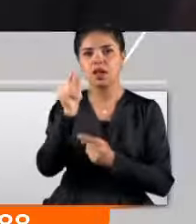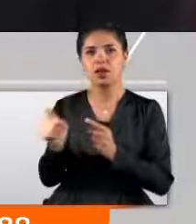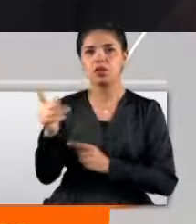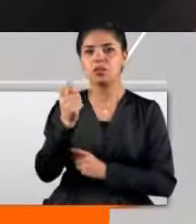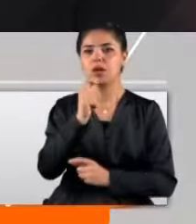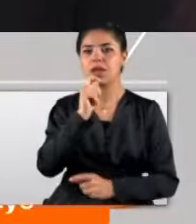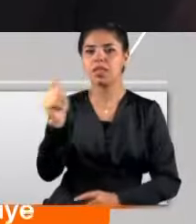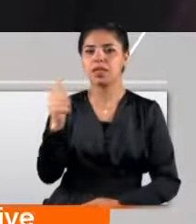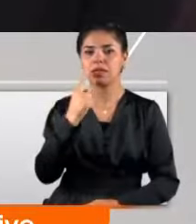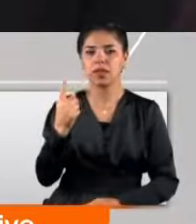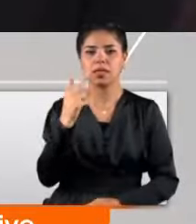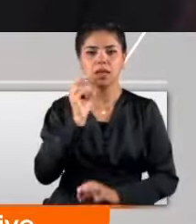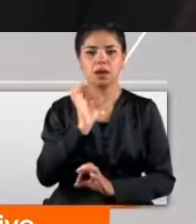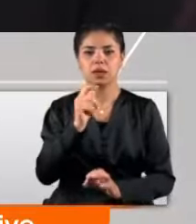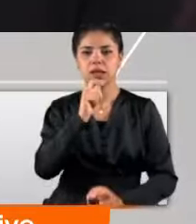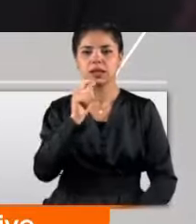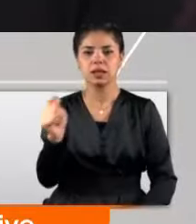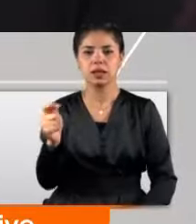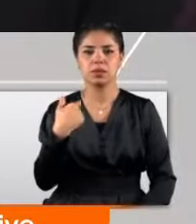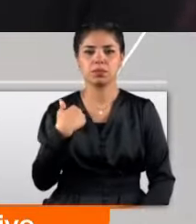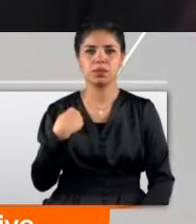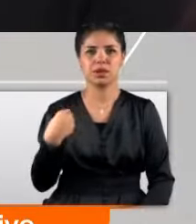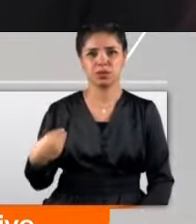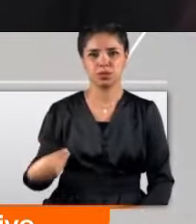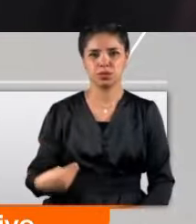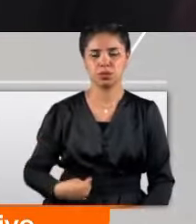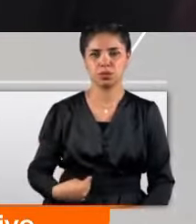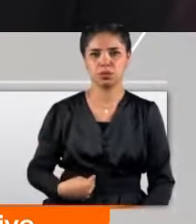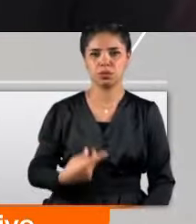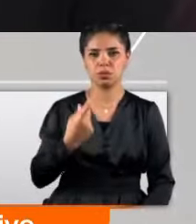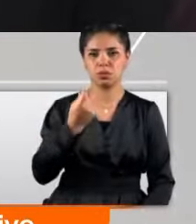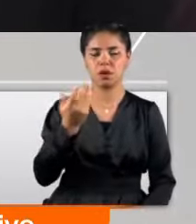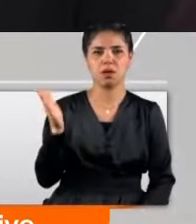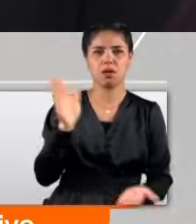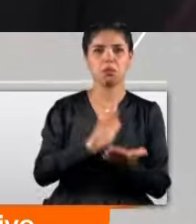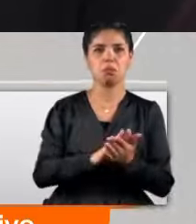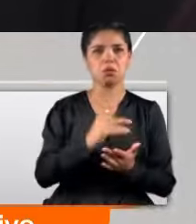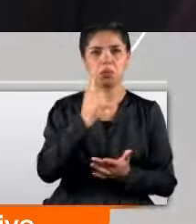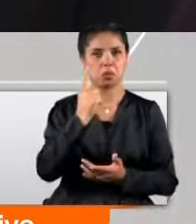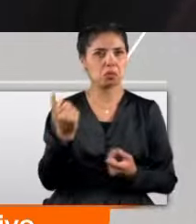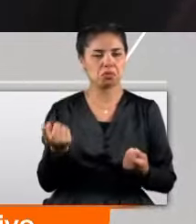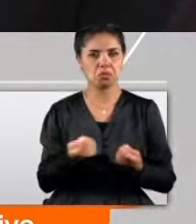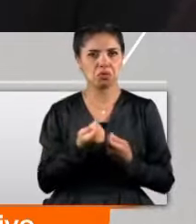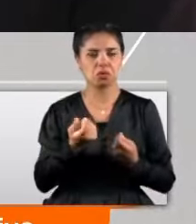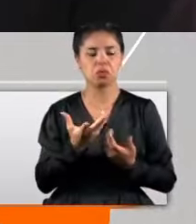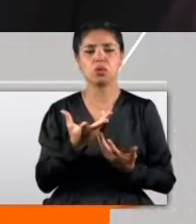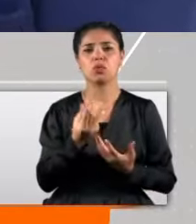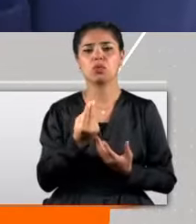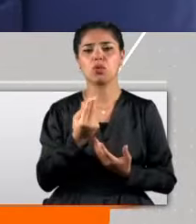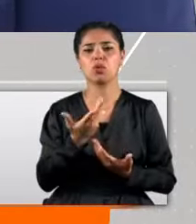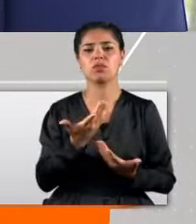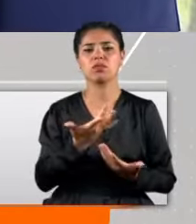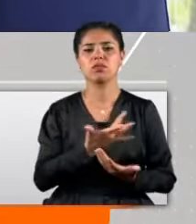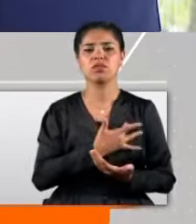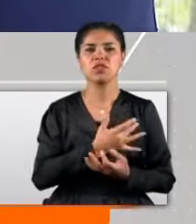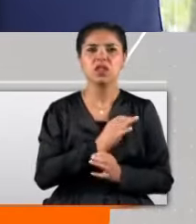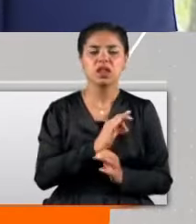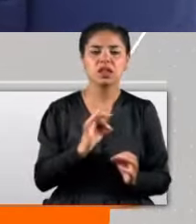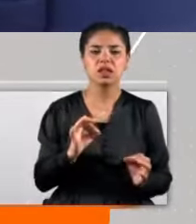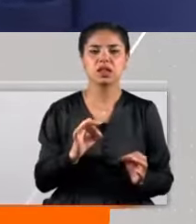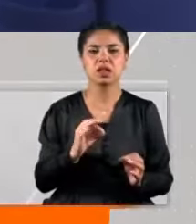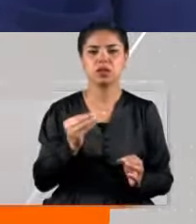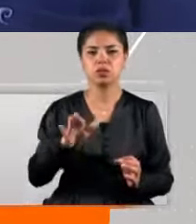yaptı. Ahlaksız bir teklif ya. Bir suçu yani bir şeyi parayla kapatmaya çalışmak çok acizce bir şey. Üç kursun